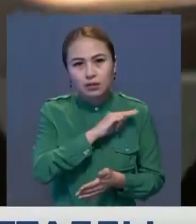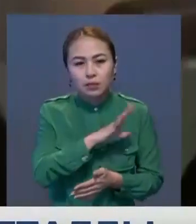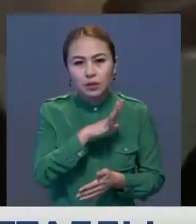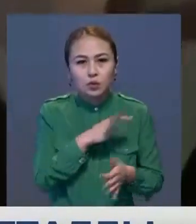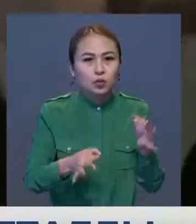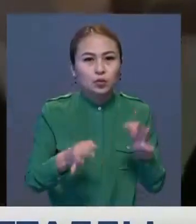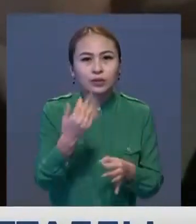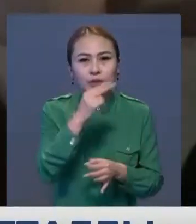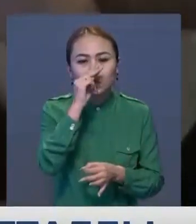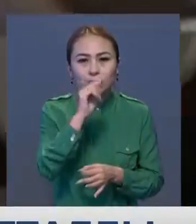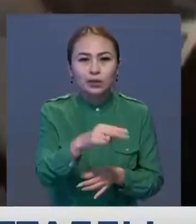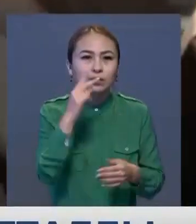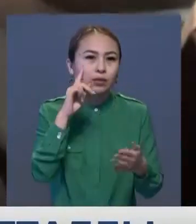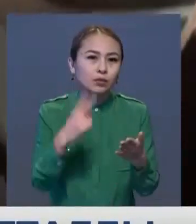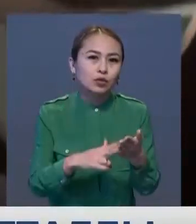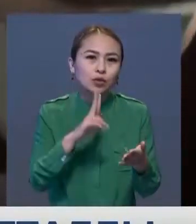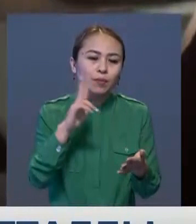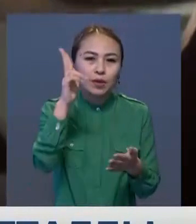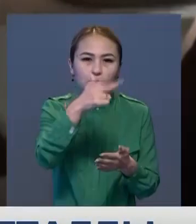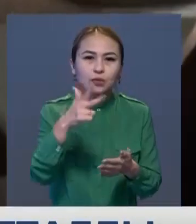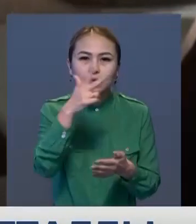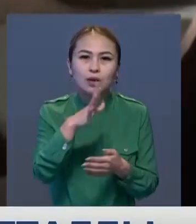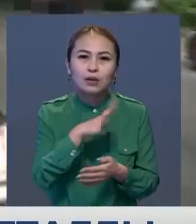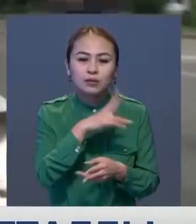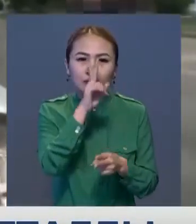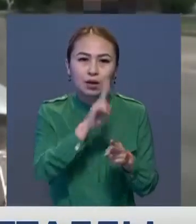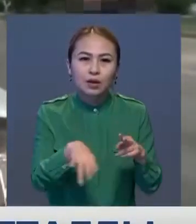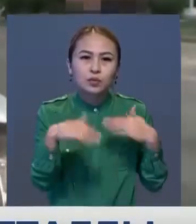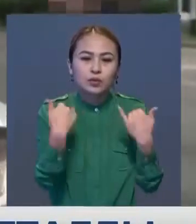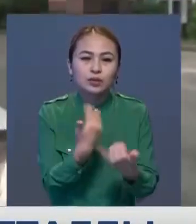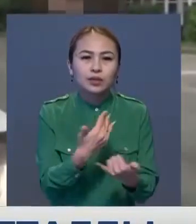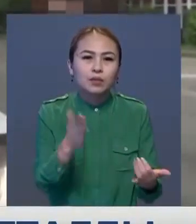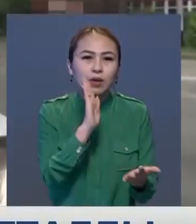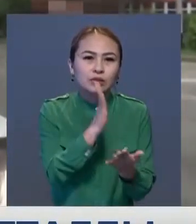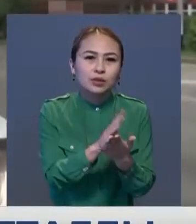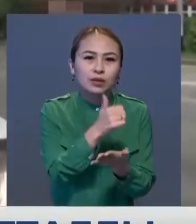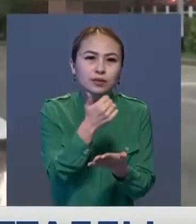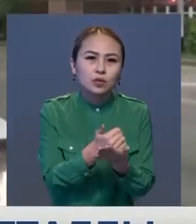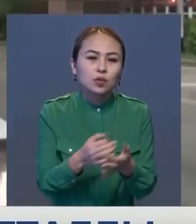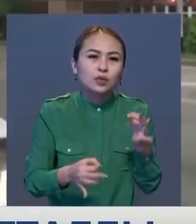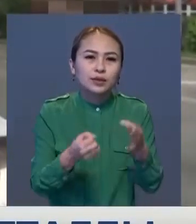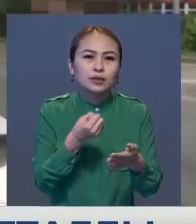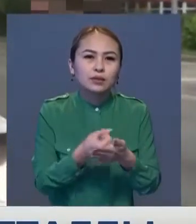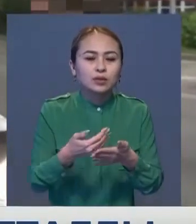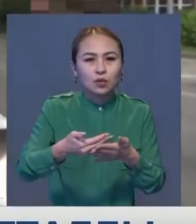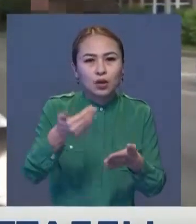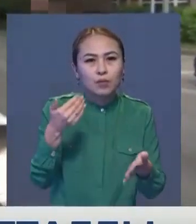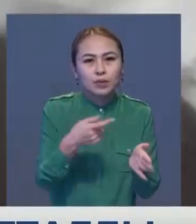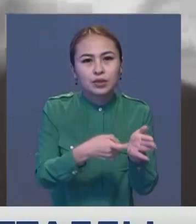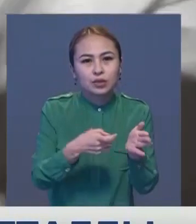ұсталды. Сотта оның кінәсі толық дәлелденіп, 3 жылға бас бостандығынан айырылды. Қазір оның тікелей басшысына қатысты да сотқа дейінгі